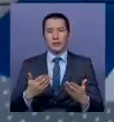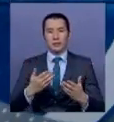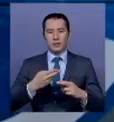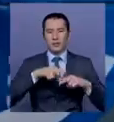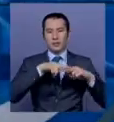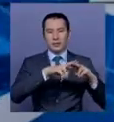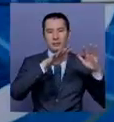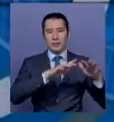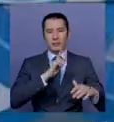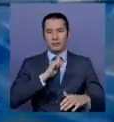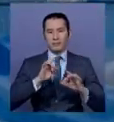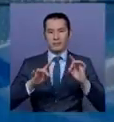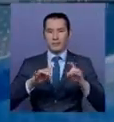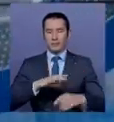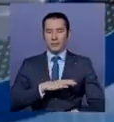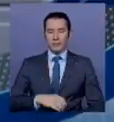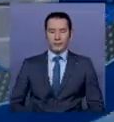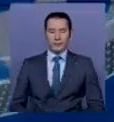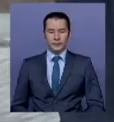әріптесім Салтанат Нысанбек зерттеп көрді.